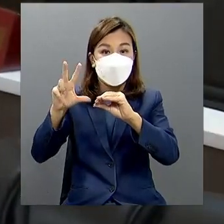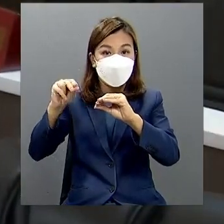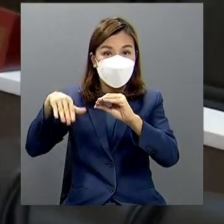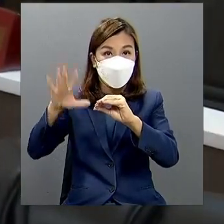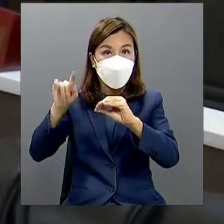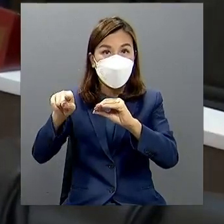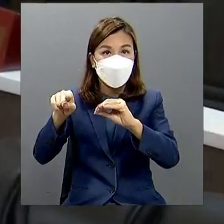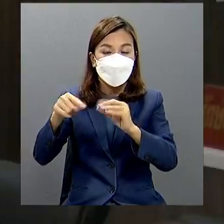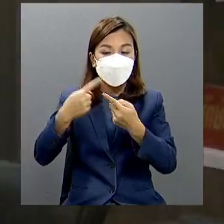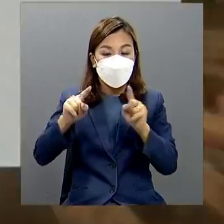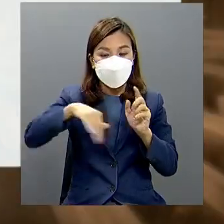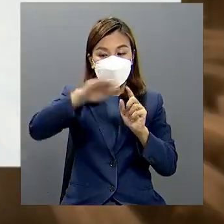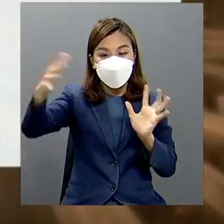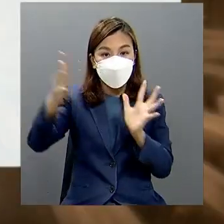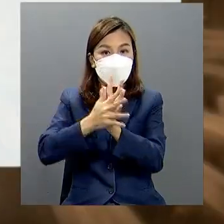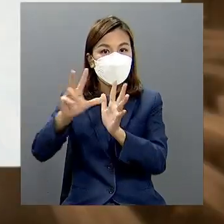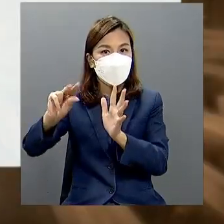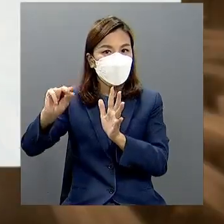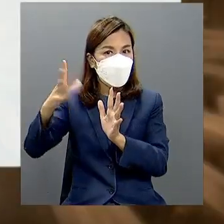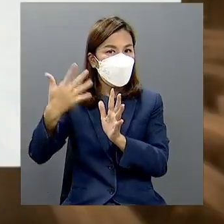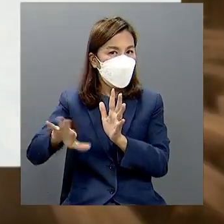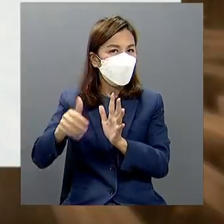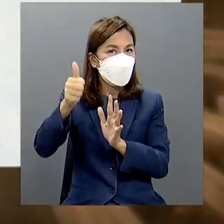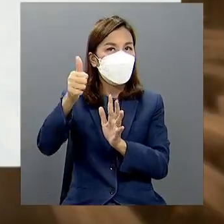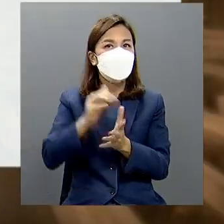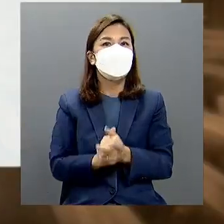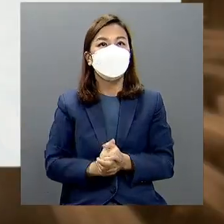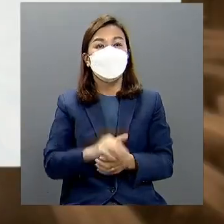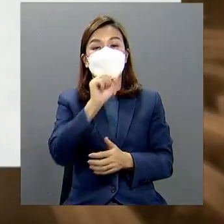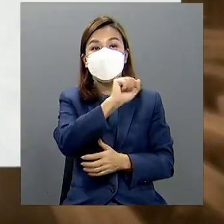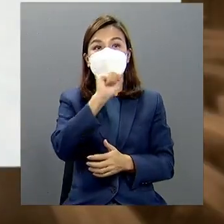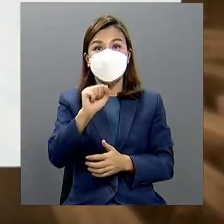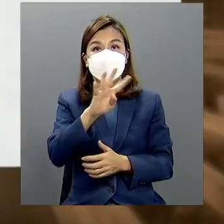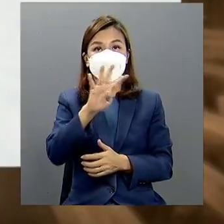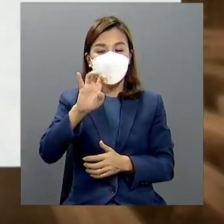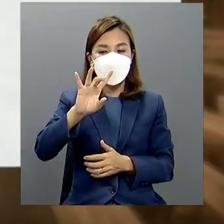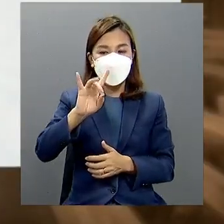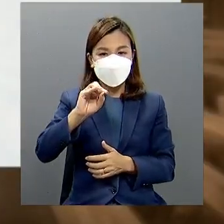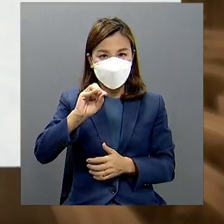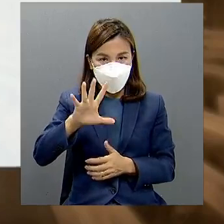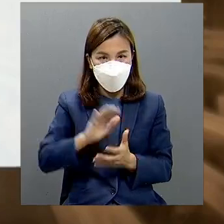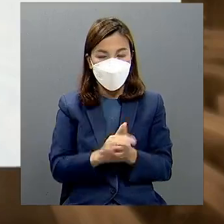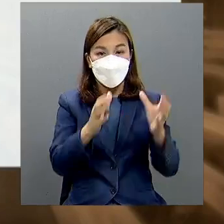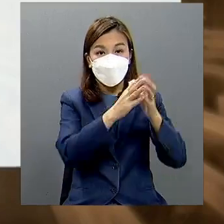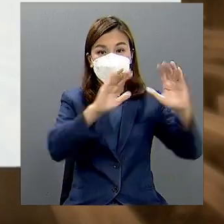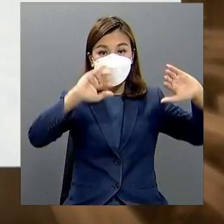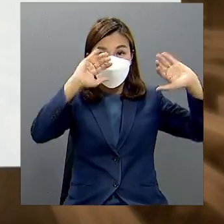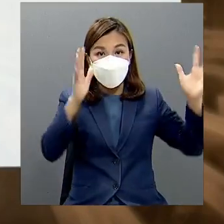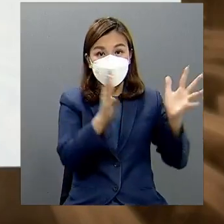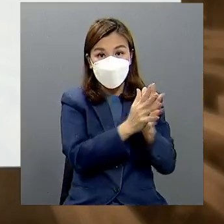ำหรับเสียงในสภาล่าสุดตอนนี้ที่เปิดสภามาก็มีส.ส.485คนค่ะพรรคร่วมรัฐบาลรวมกลุ่ม16ด้วย